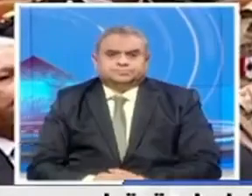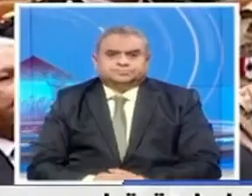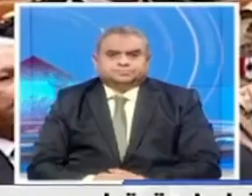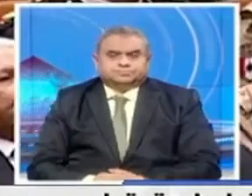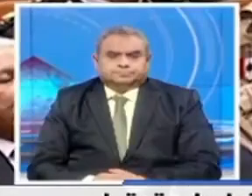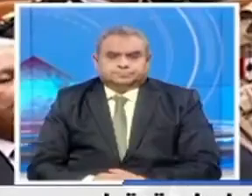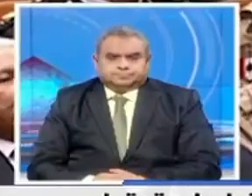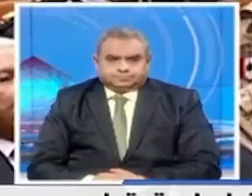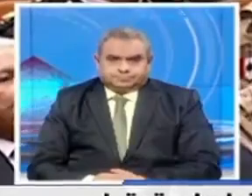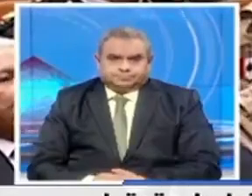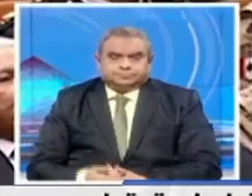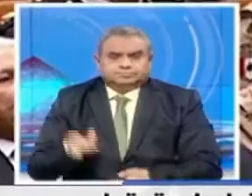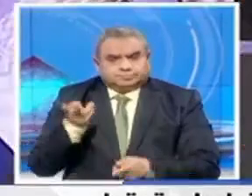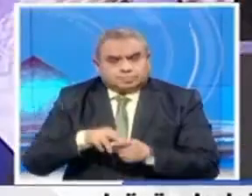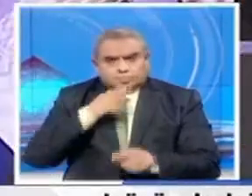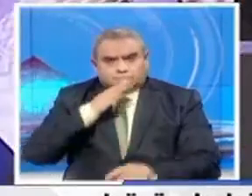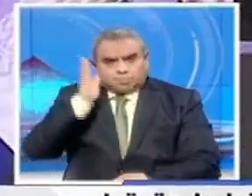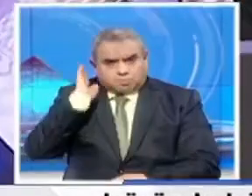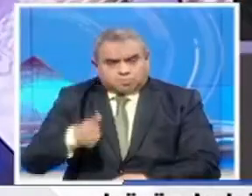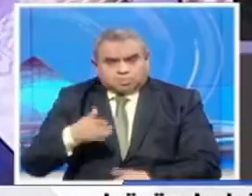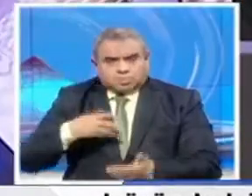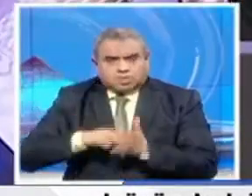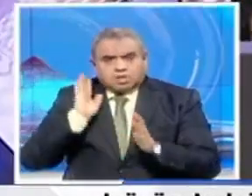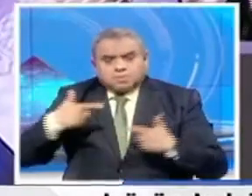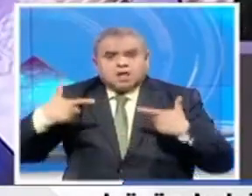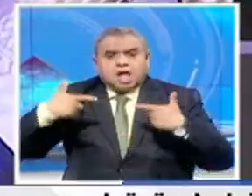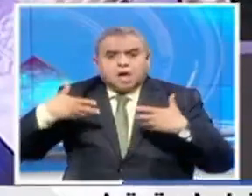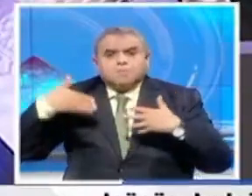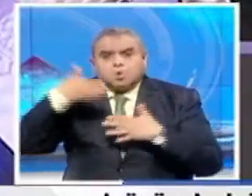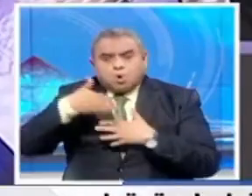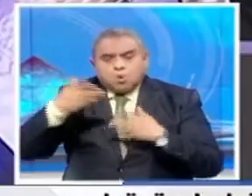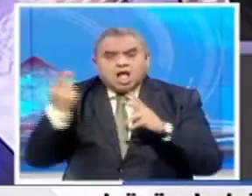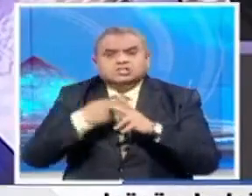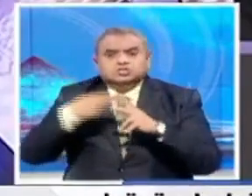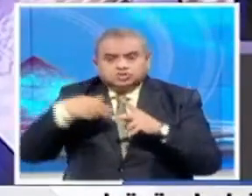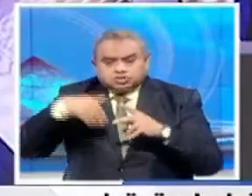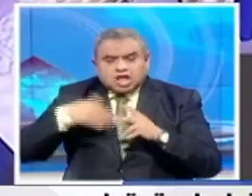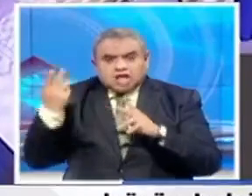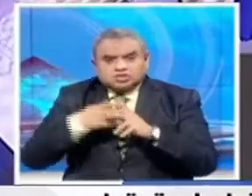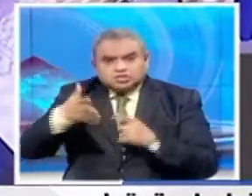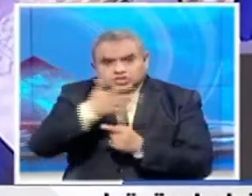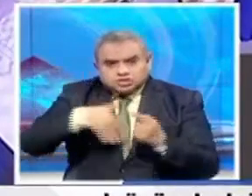وكان ممكن قوي البلد دي تدخل حرب أهلية ونقعد كده بقى